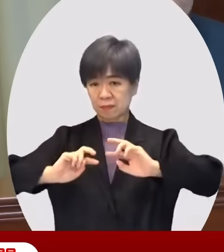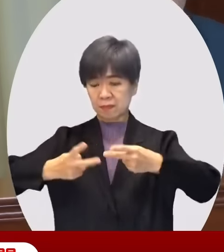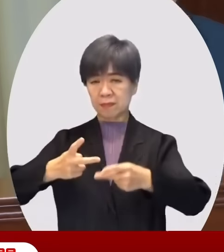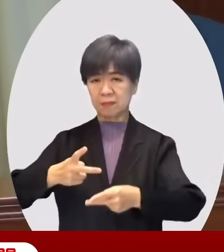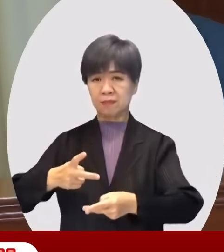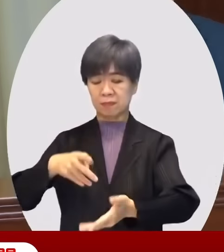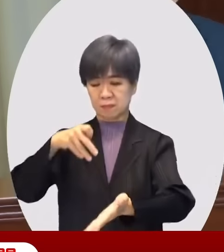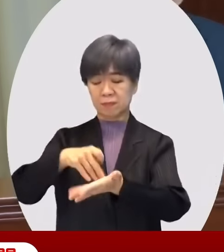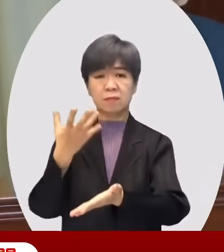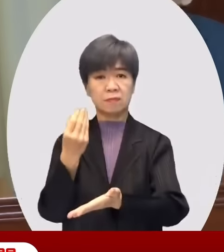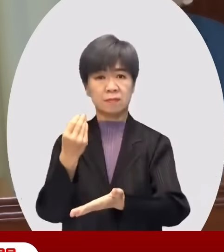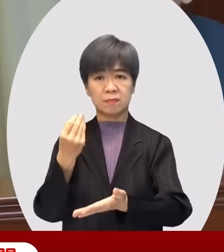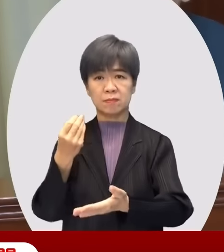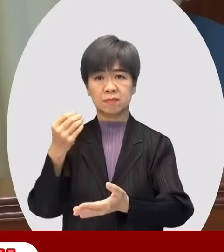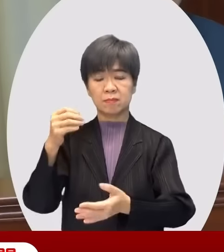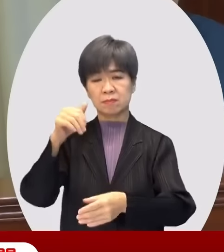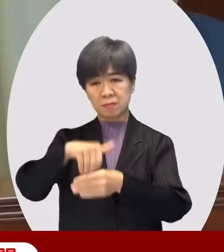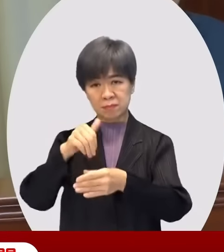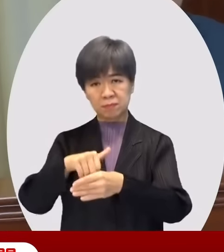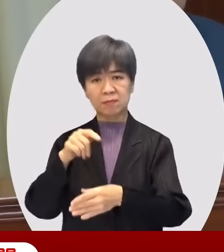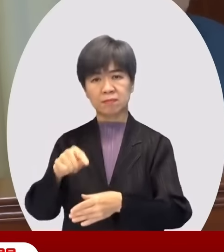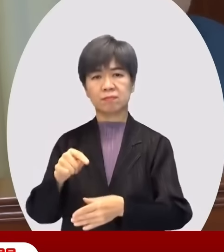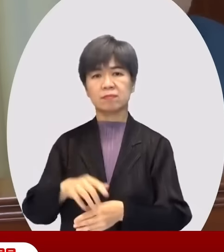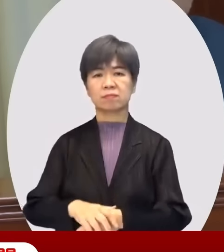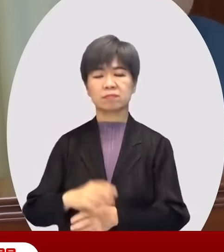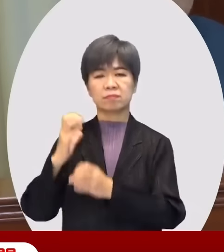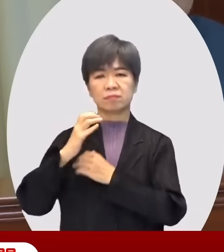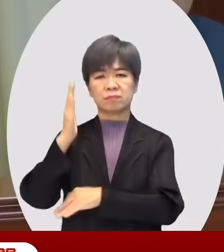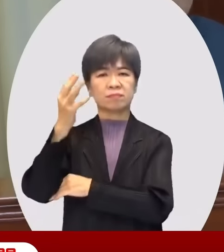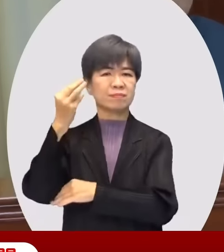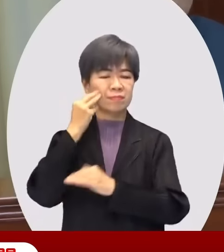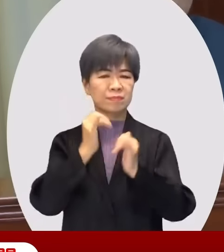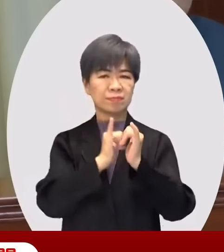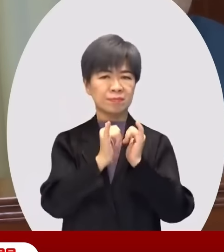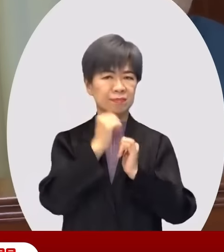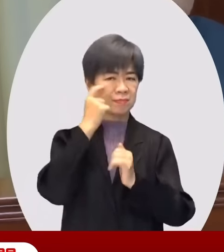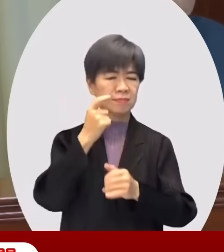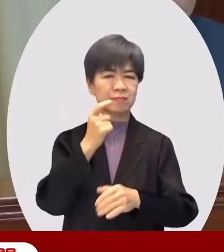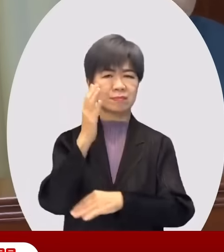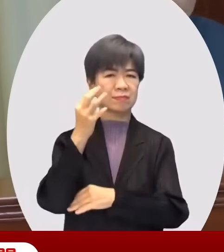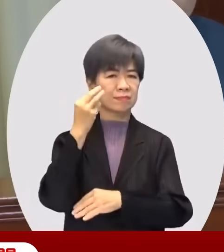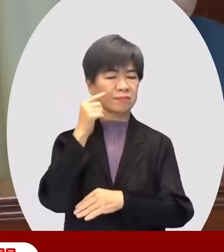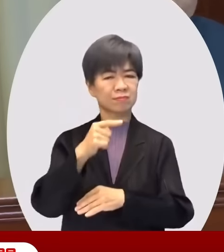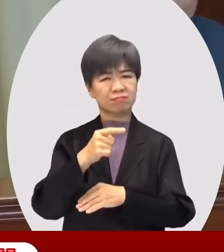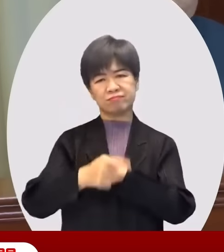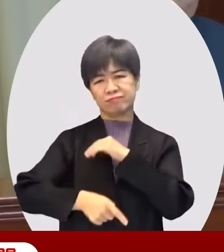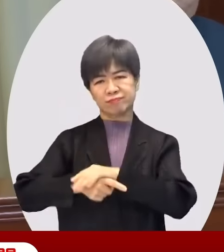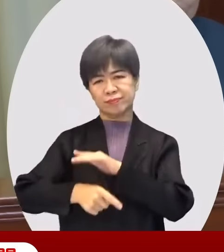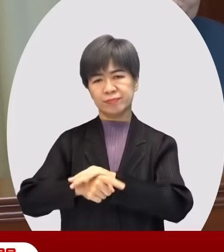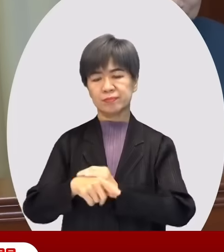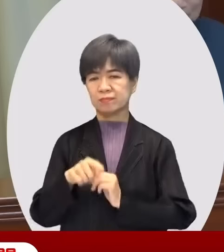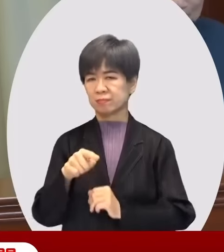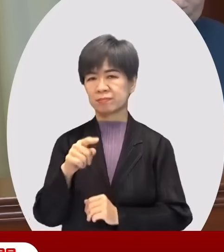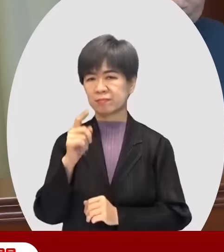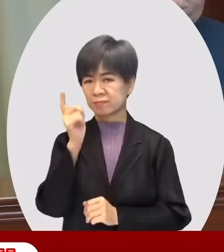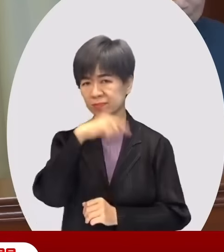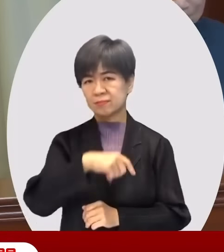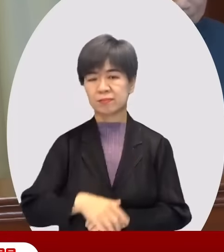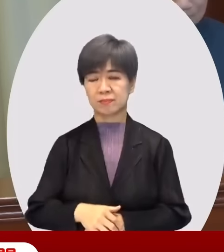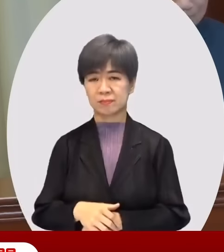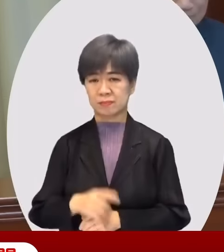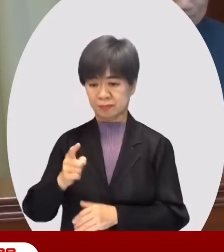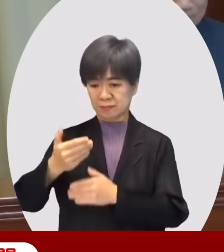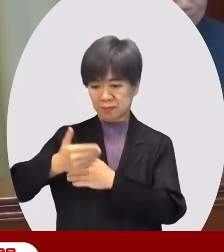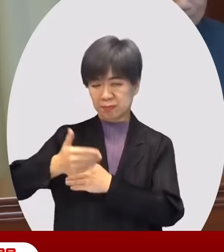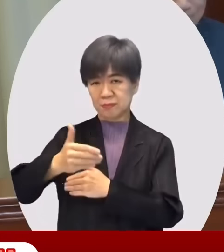记名的这样的一个表决方式，是严重违反责任政治跟民意政治的原理。那它就不应该发生